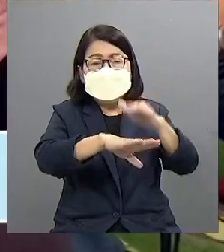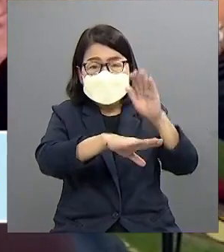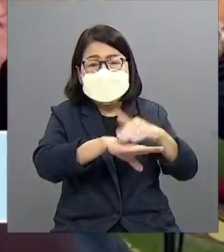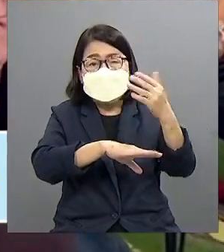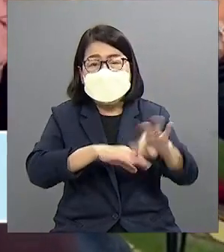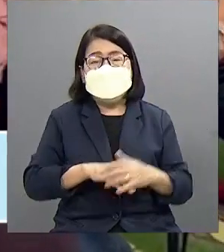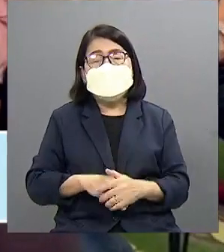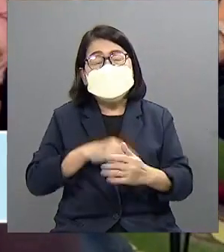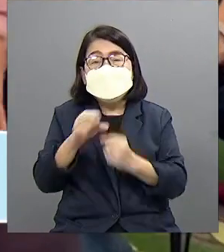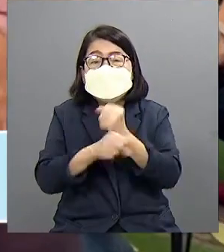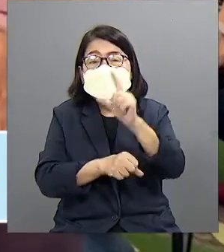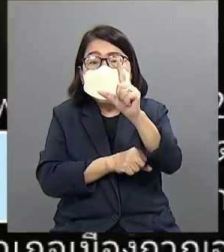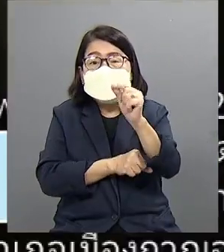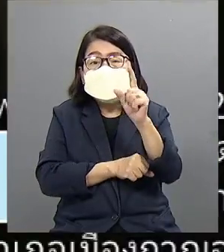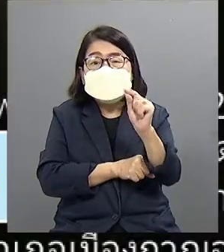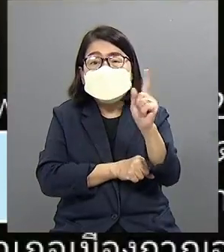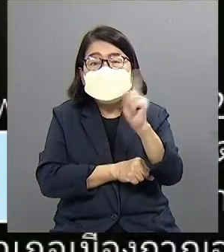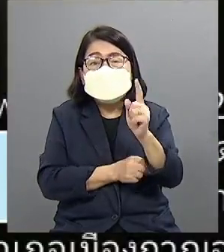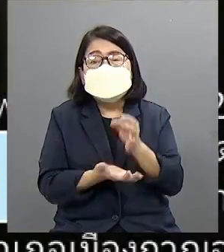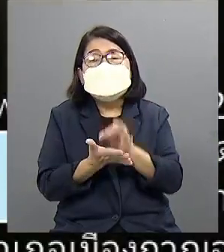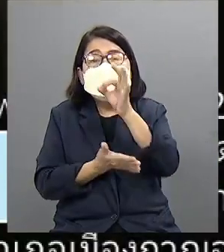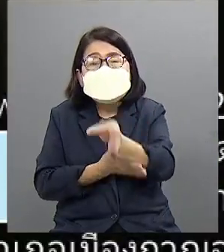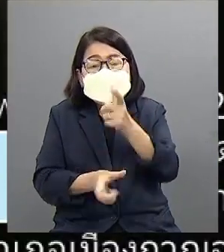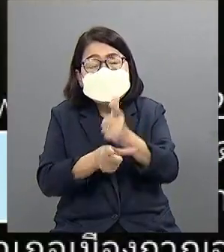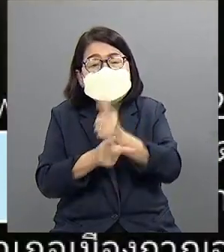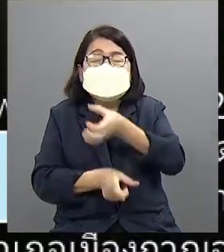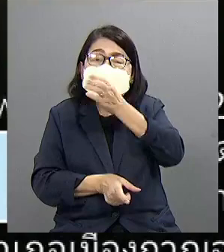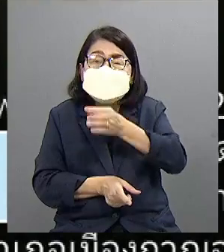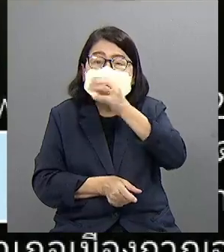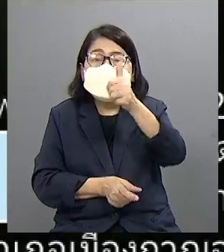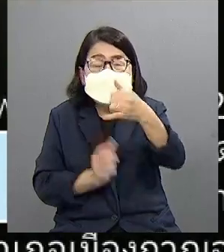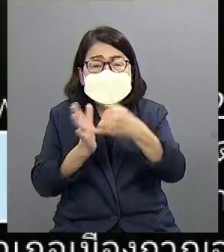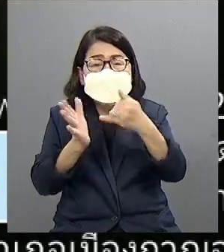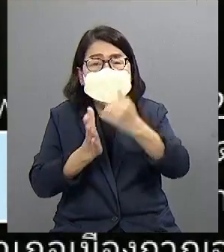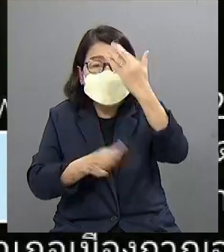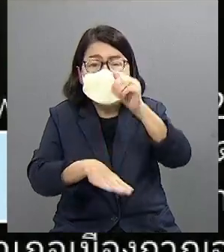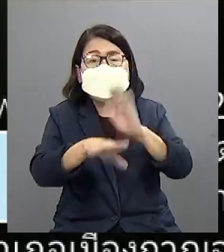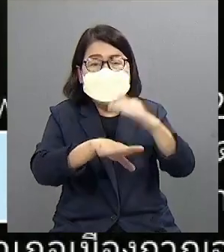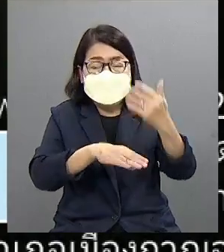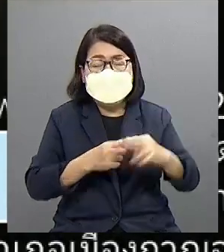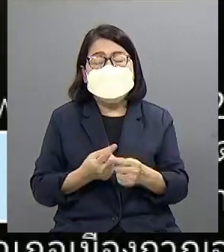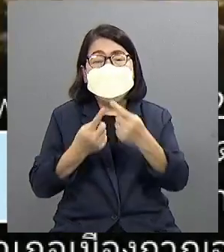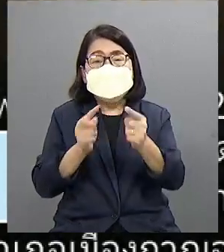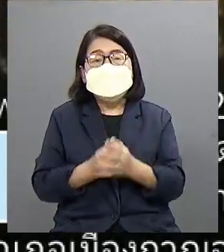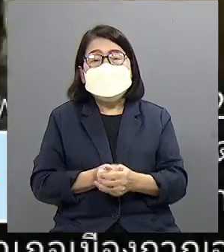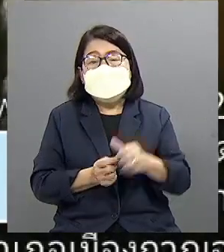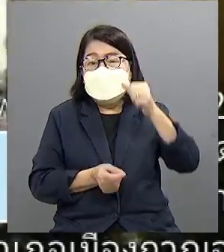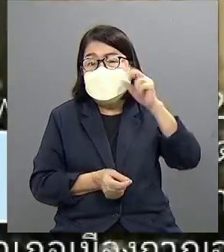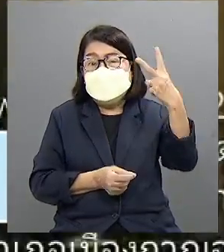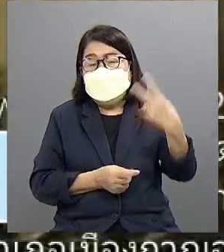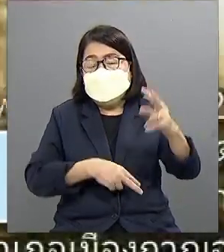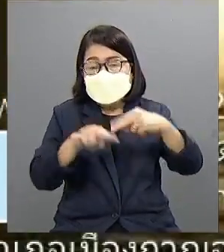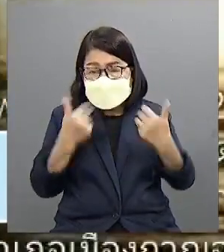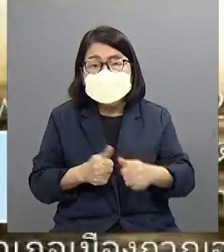20ปีไปหาซื้อแอลกอฮอล์อย่างง่ายดายเลยนะคะสุดท้ายพอไปตรวจตราสักวัน2วันกลับมาเปิดอีกแล้ว